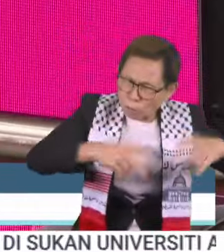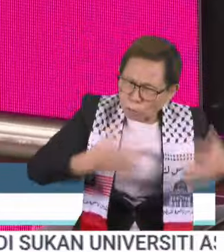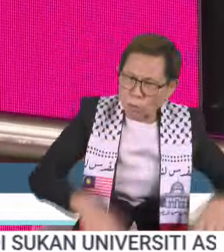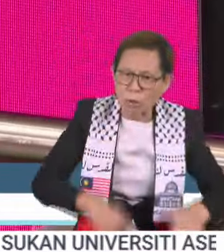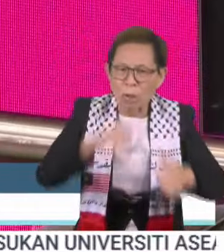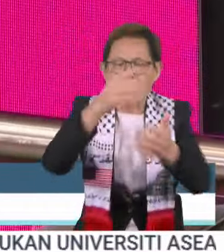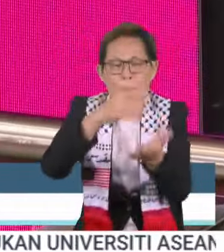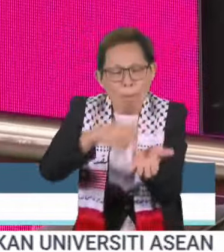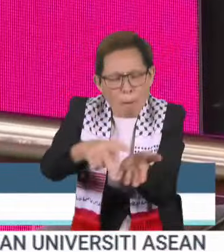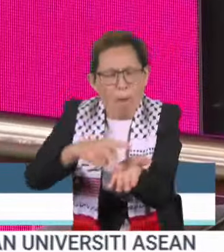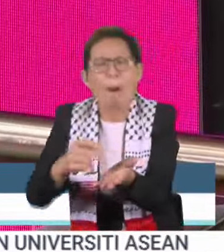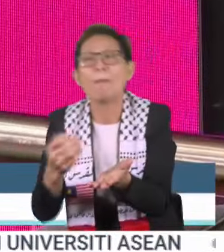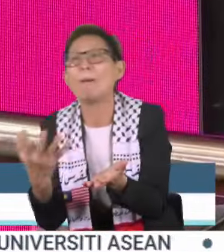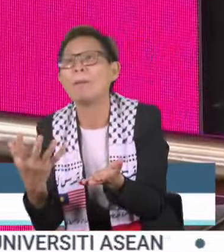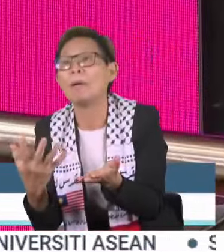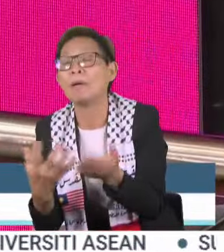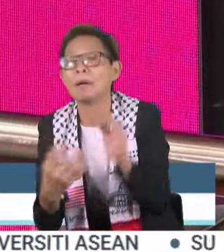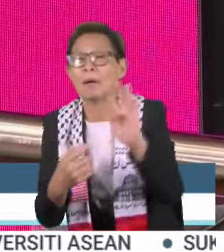Berapa belanja?